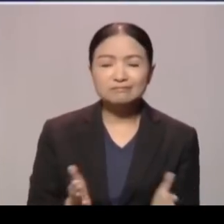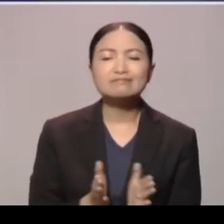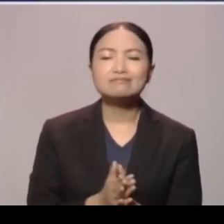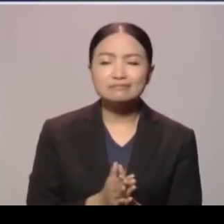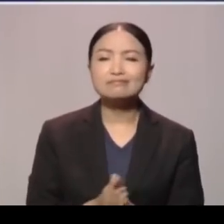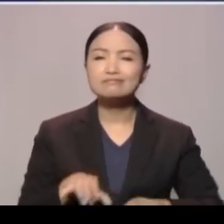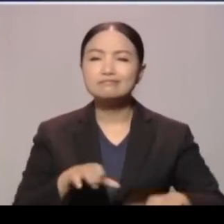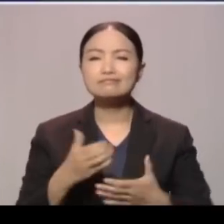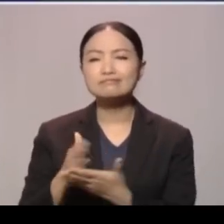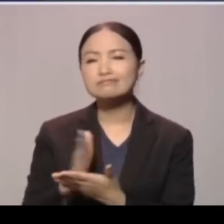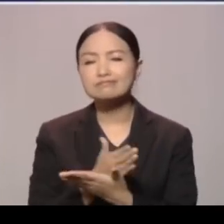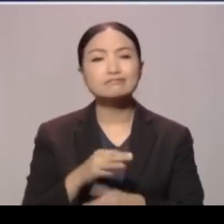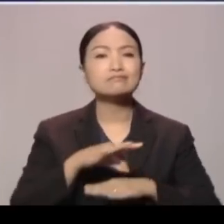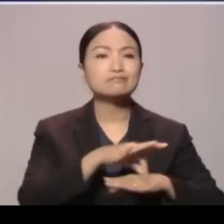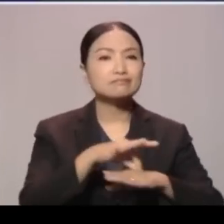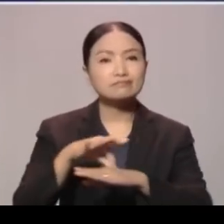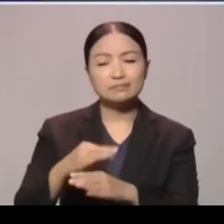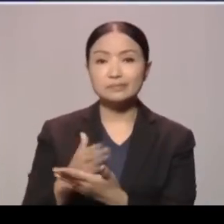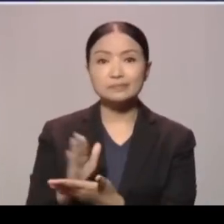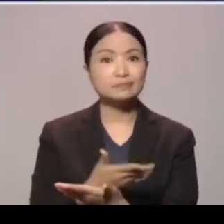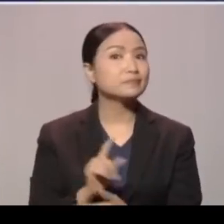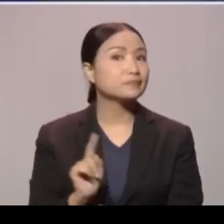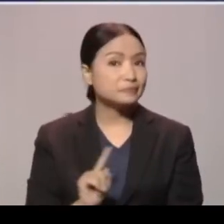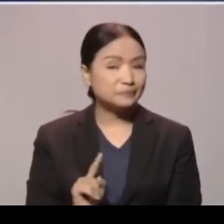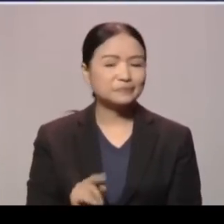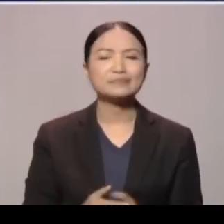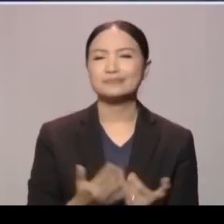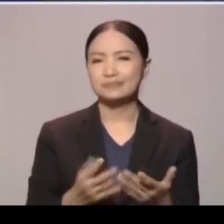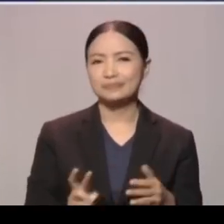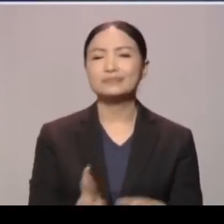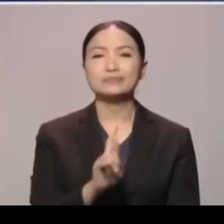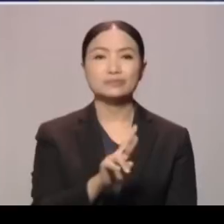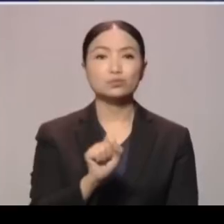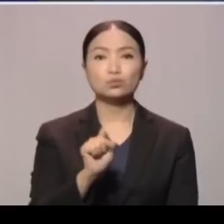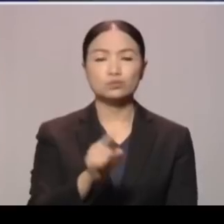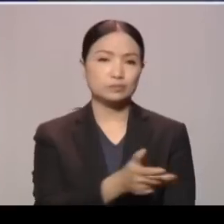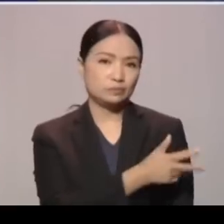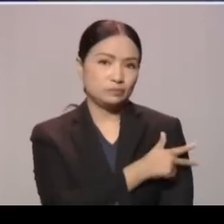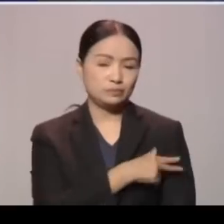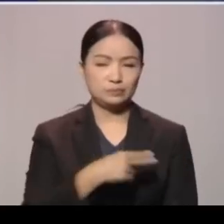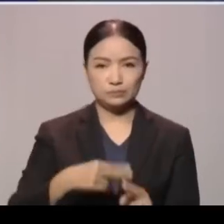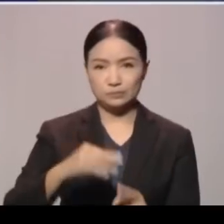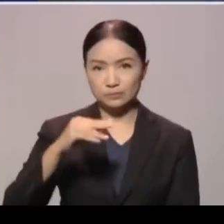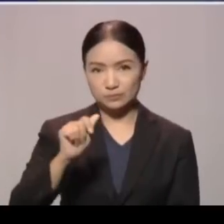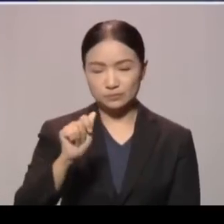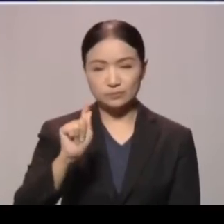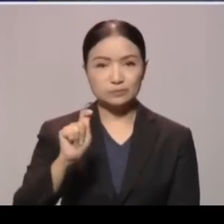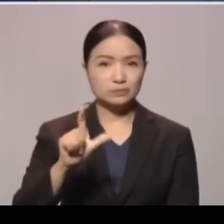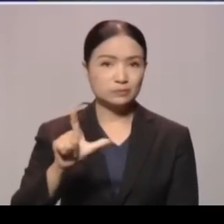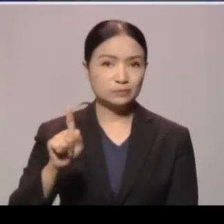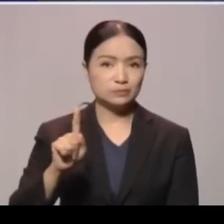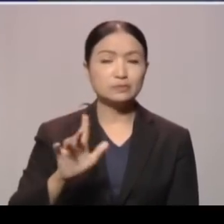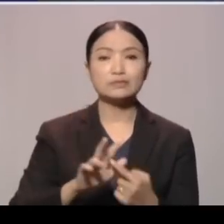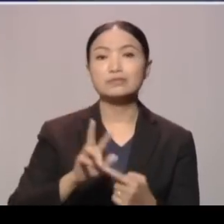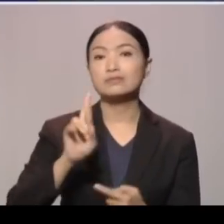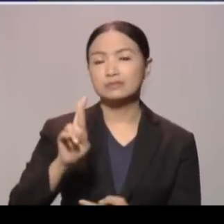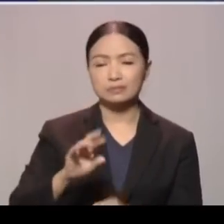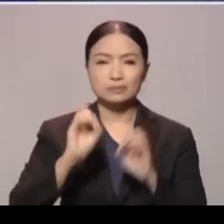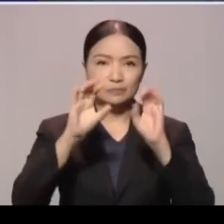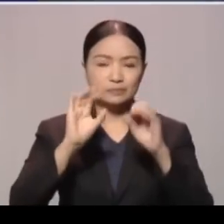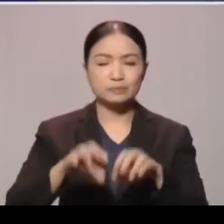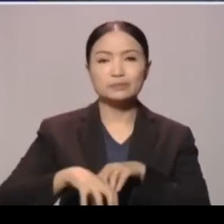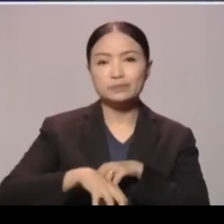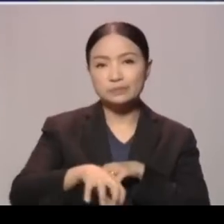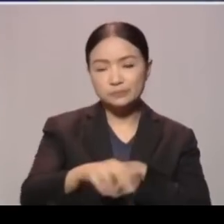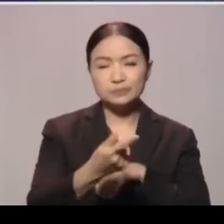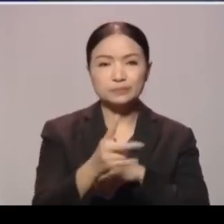การจัดสรรอย่างไรวันนี้เราจะไปฟังมุมมองจากทางรองศาสตราจารย์ดร.โอฬารถิ่นบางเตียวค่ะอาจารย์ประจำคณะรัฐศาส